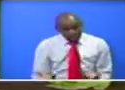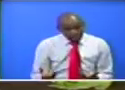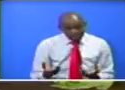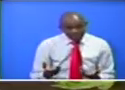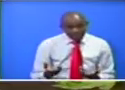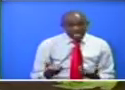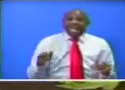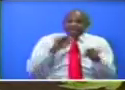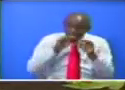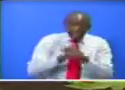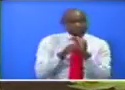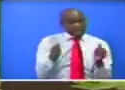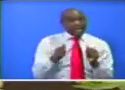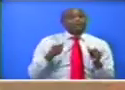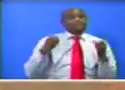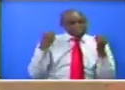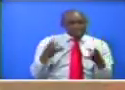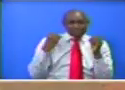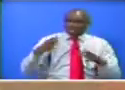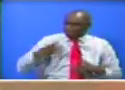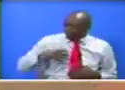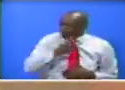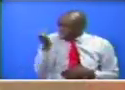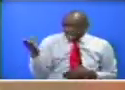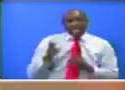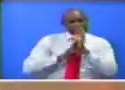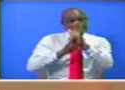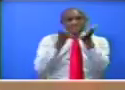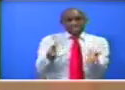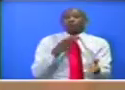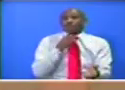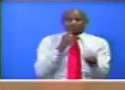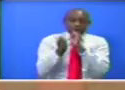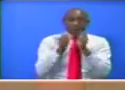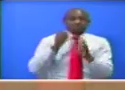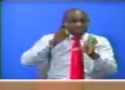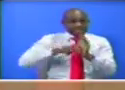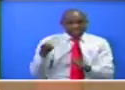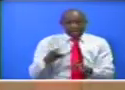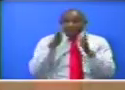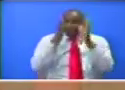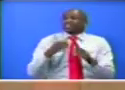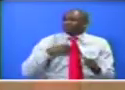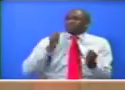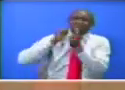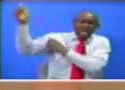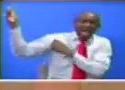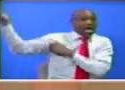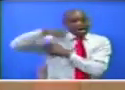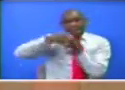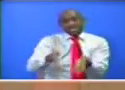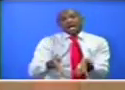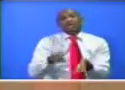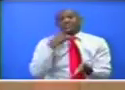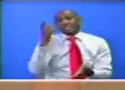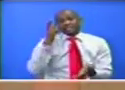kilinikela, kuna watu ambaye walikuwa anasimama kiti. Napata mtu ametoka sehemu fulani, amekuja